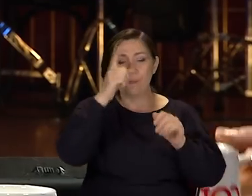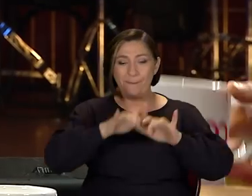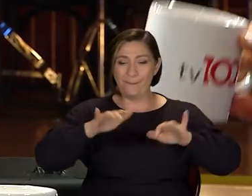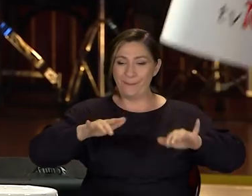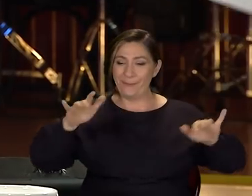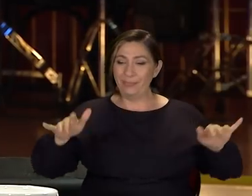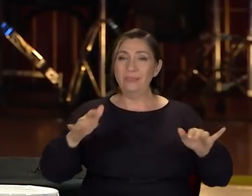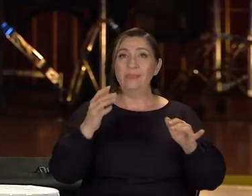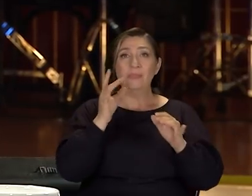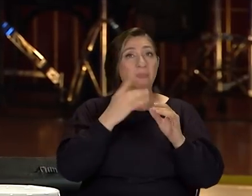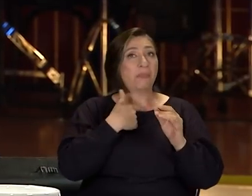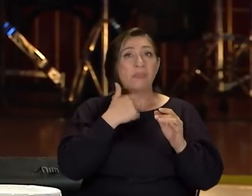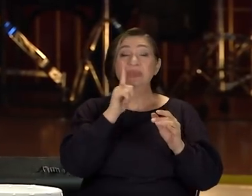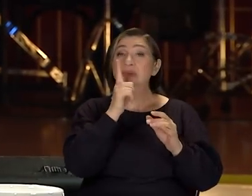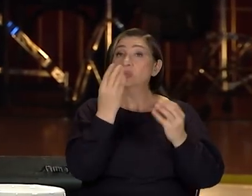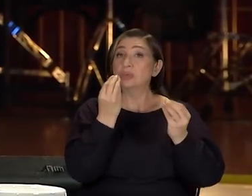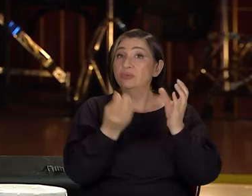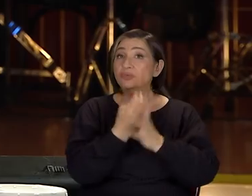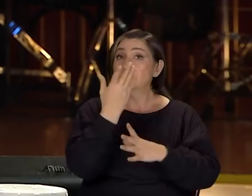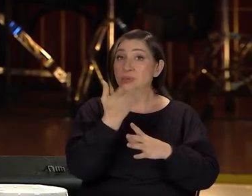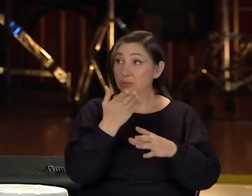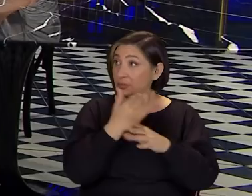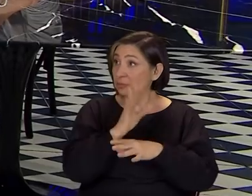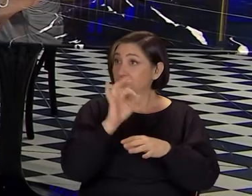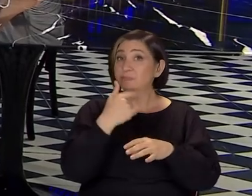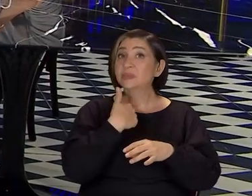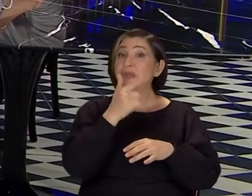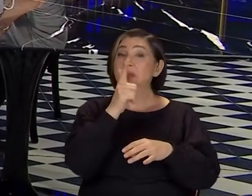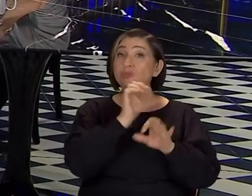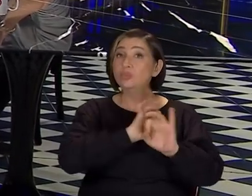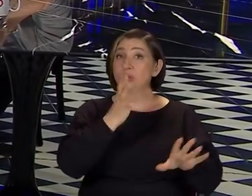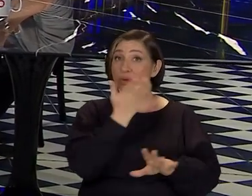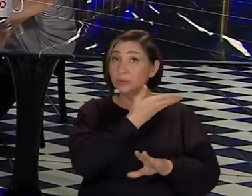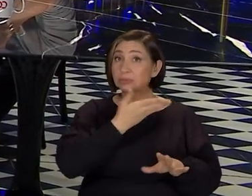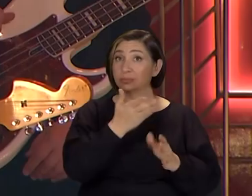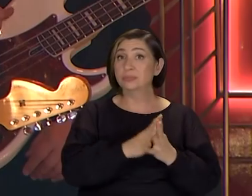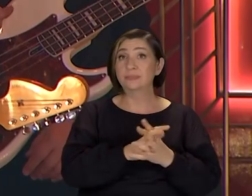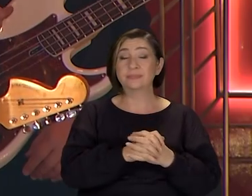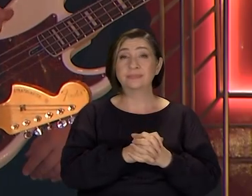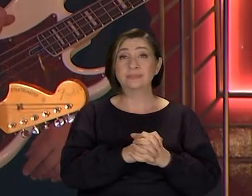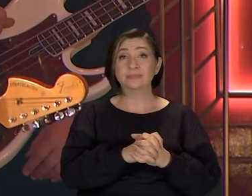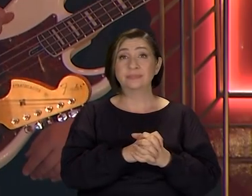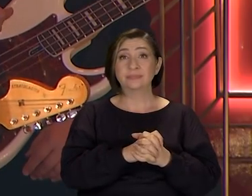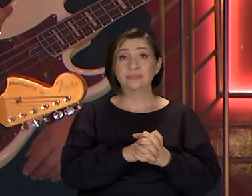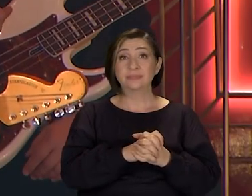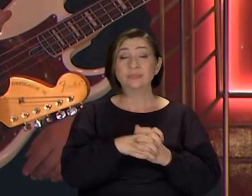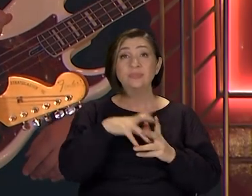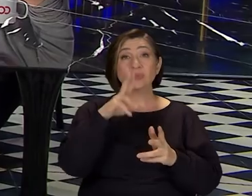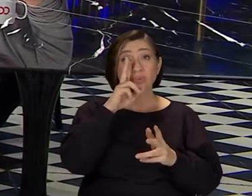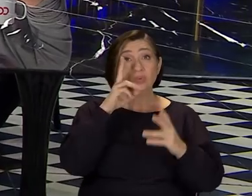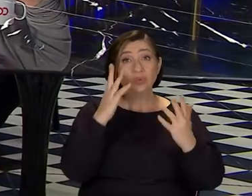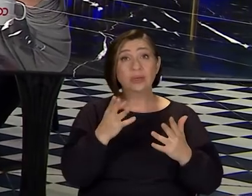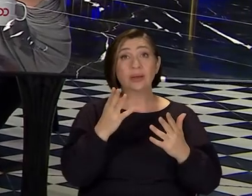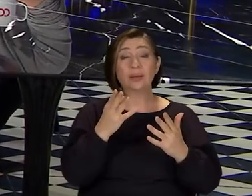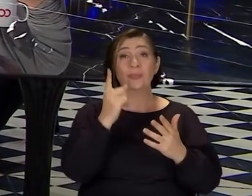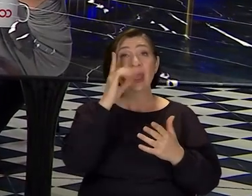Evet. Ondan sonra filan. Doğru. Yani hakikaten değil mi çocukların hepsinin vallahi herkesin bir ya akıyor sonuçta yani. Bir İyi